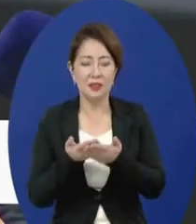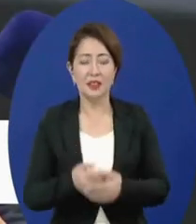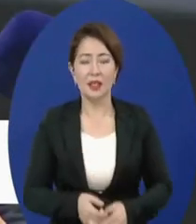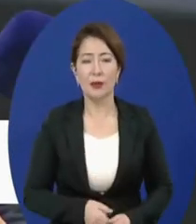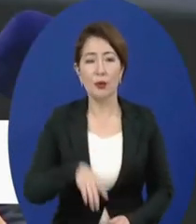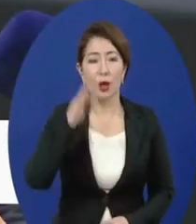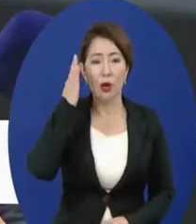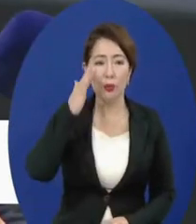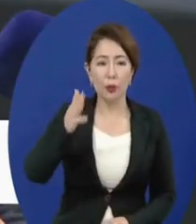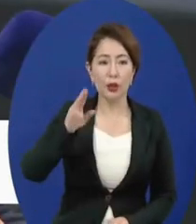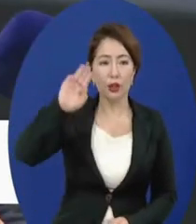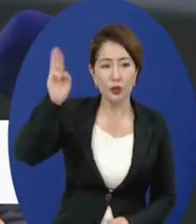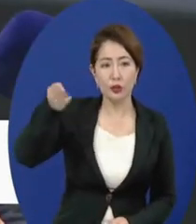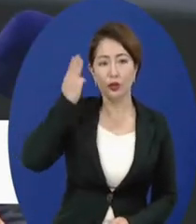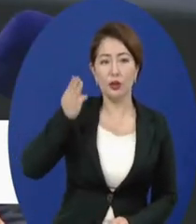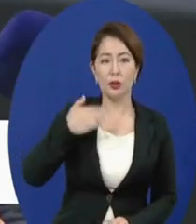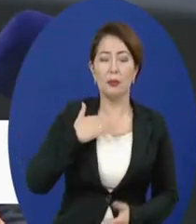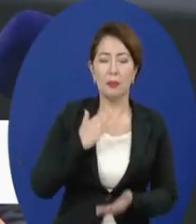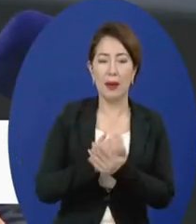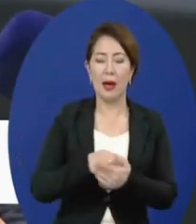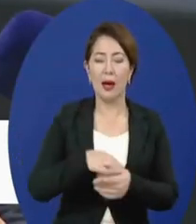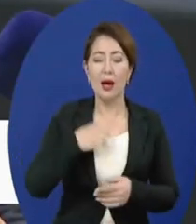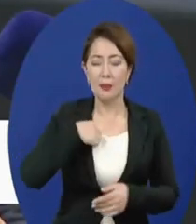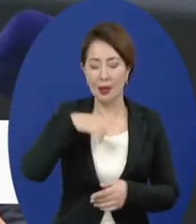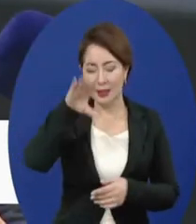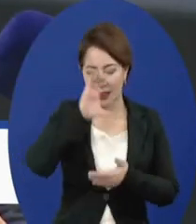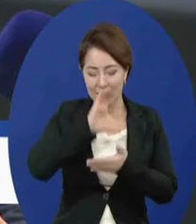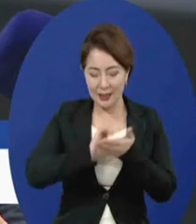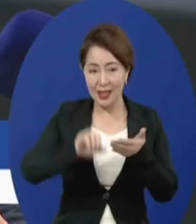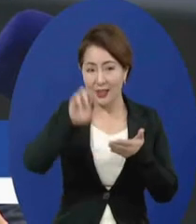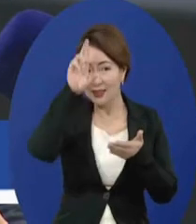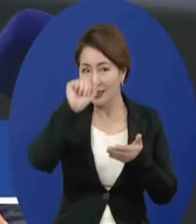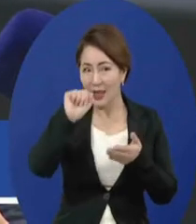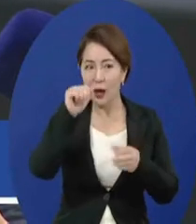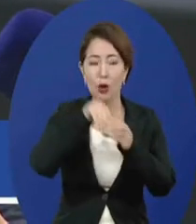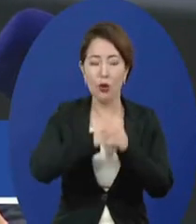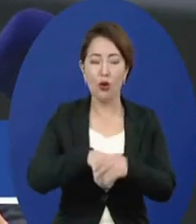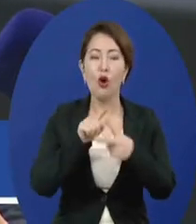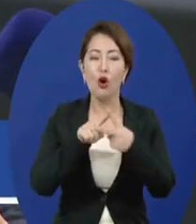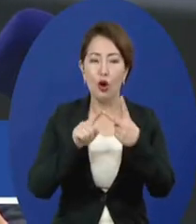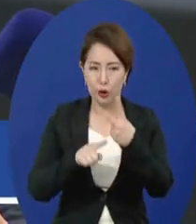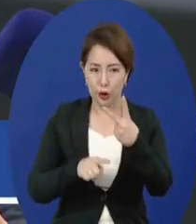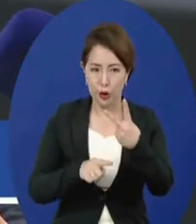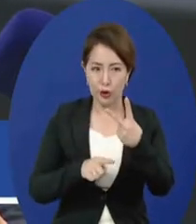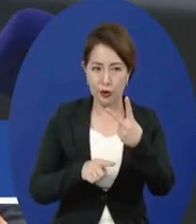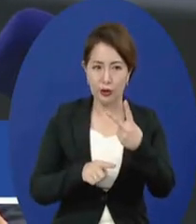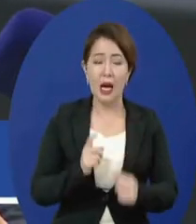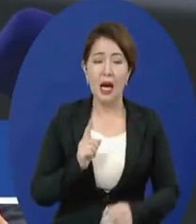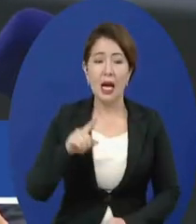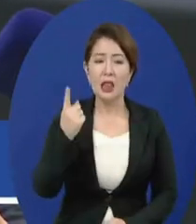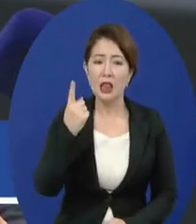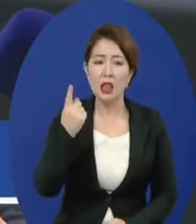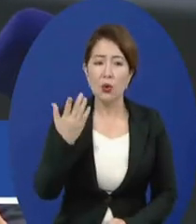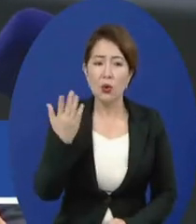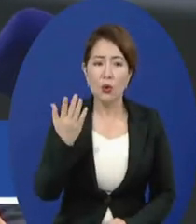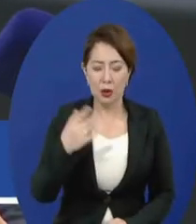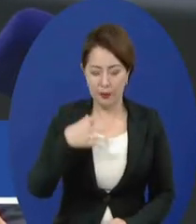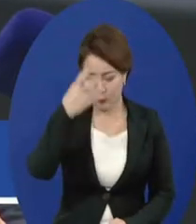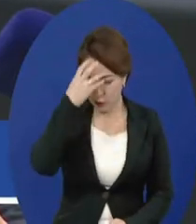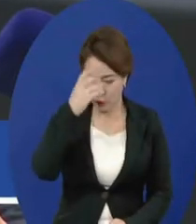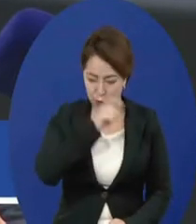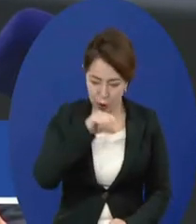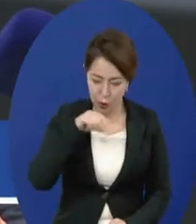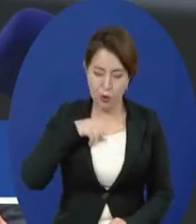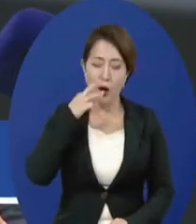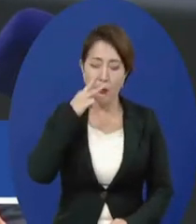тодорхой. Сангийн хоёр чиглэлээр оролцсон. Эхний чиглэл нь төр өөрөө энэ мэдээлэл